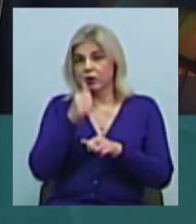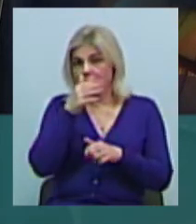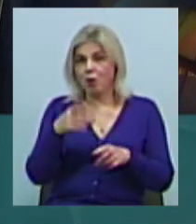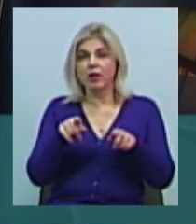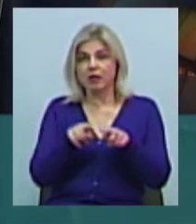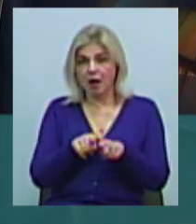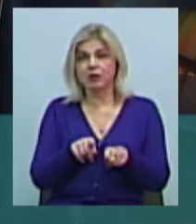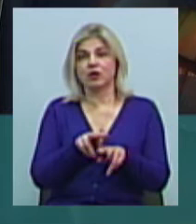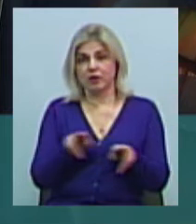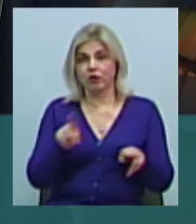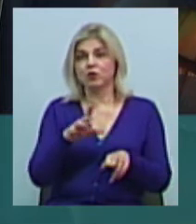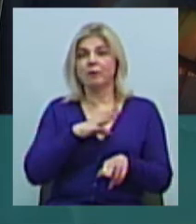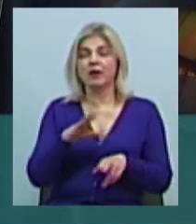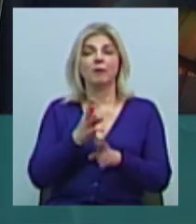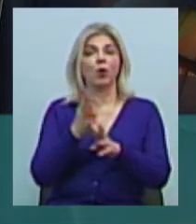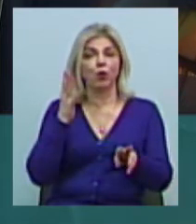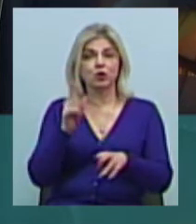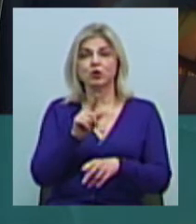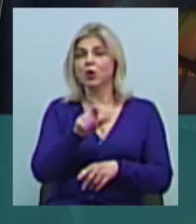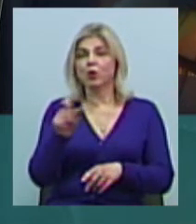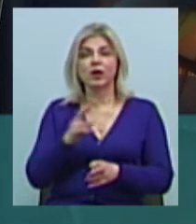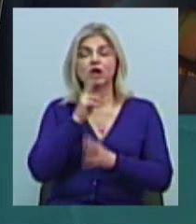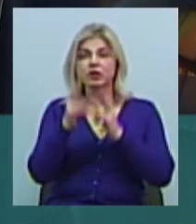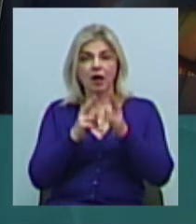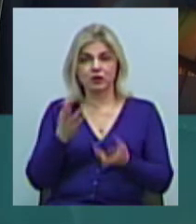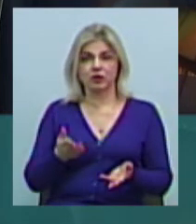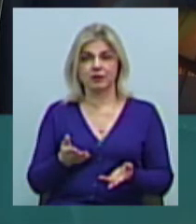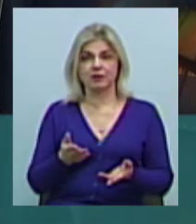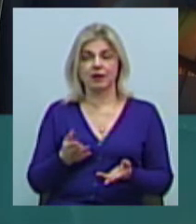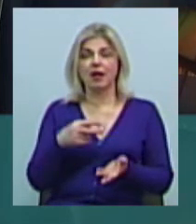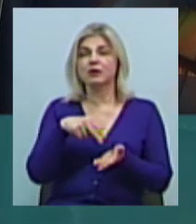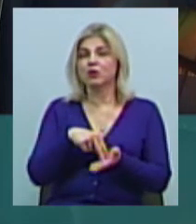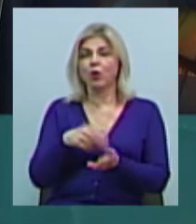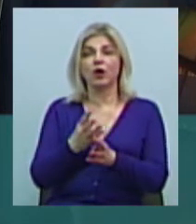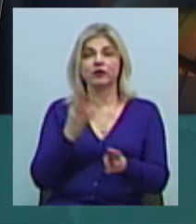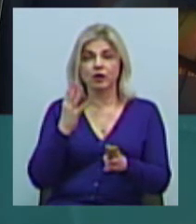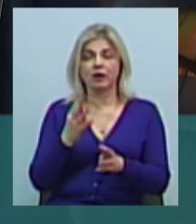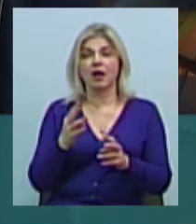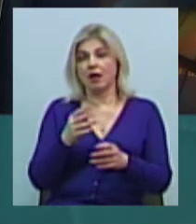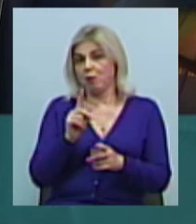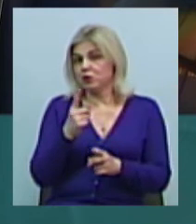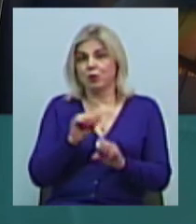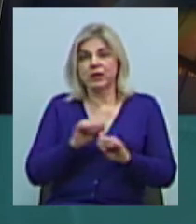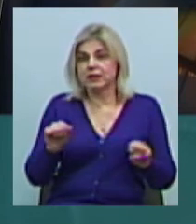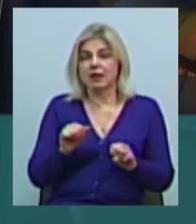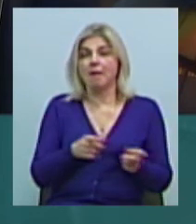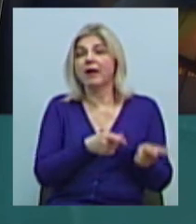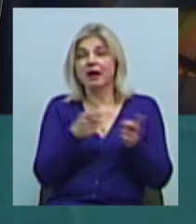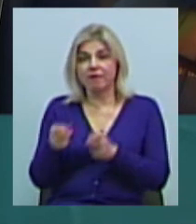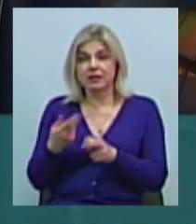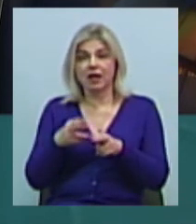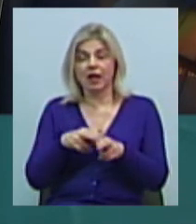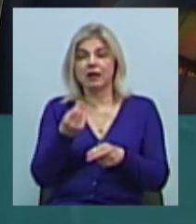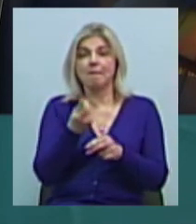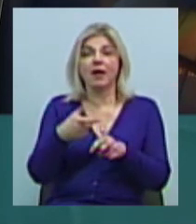не було тих черг, щоб люди не скаржилися, щоб не стояли там черги, не можна перенести цю ж суму оплати на